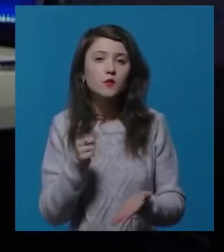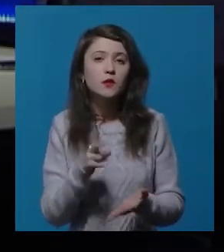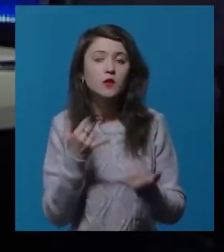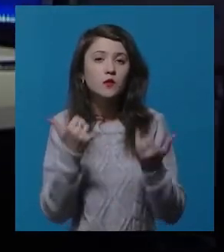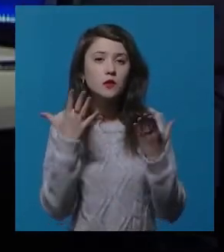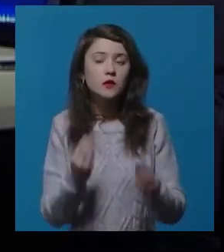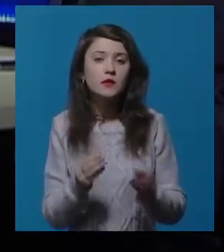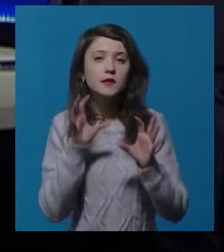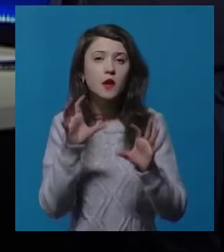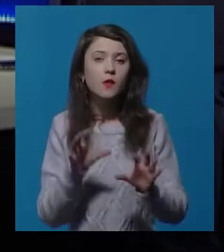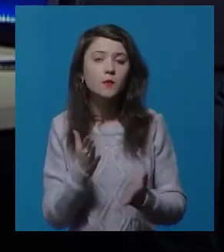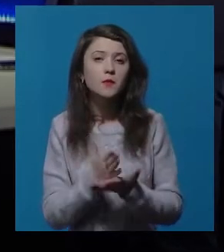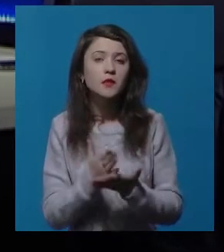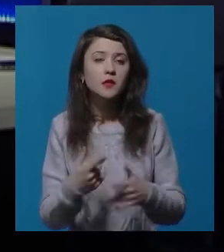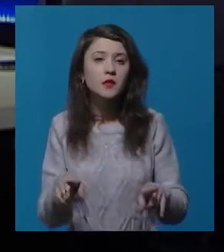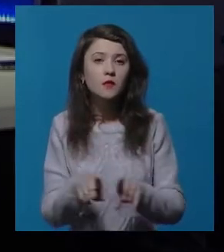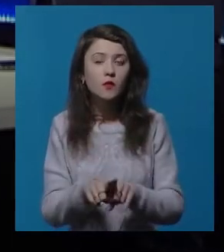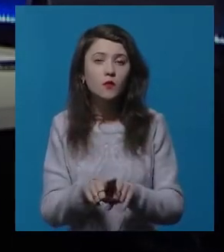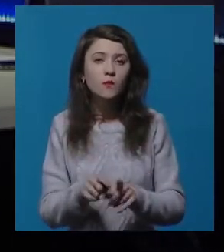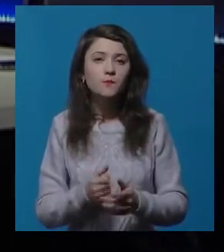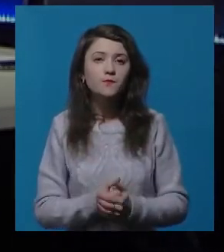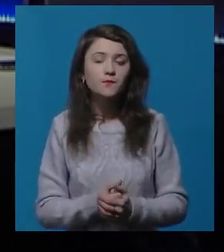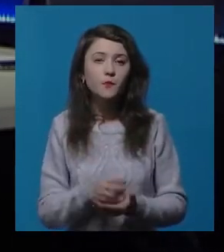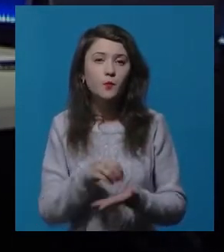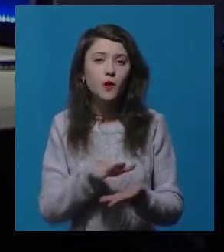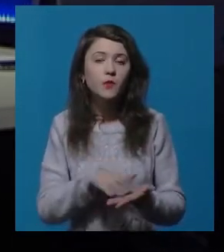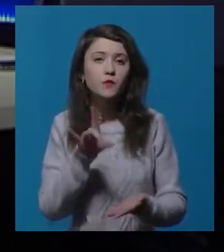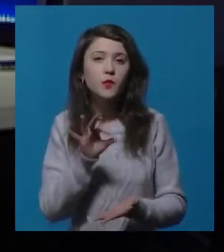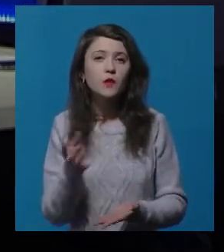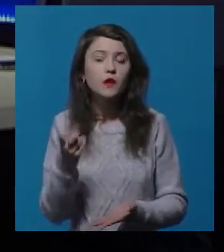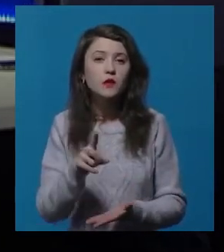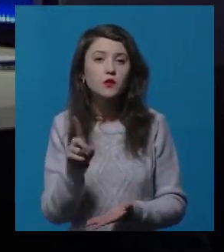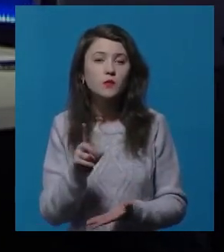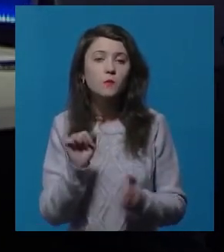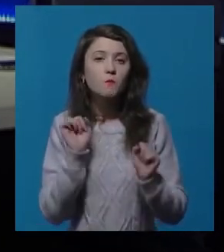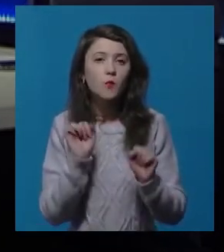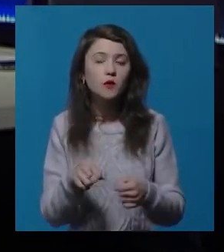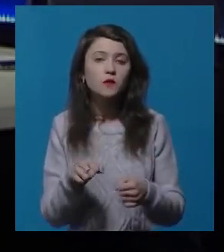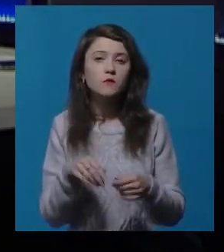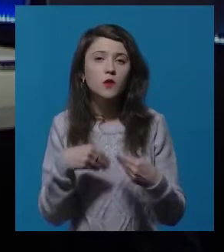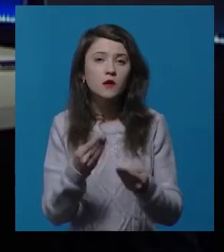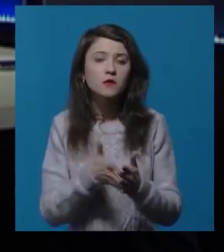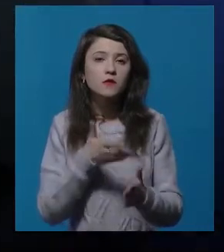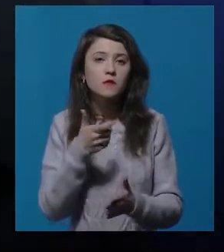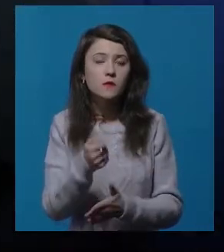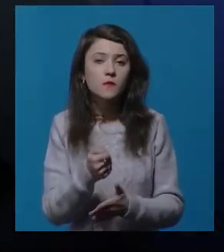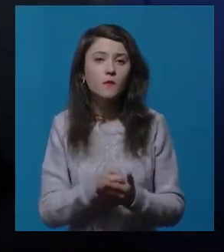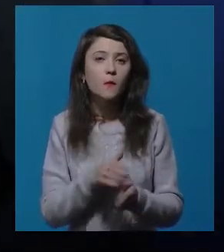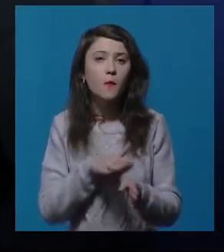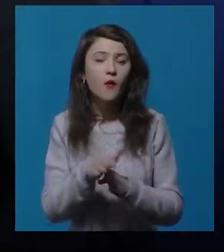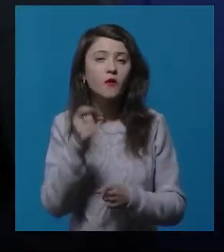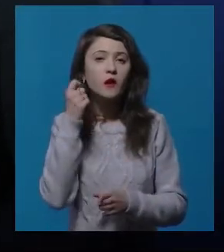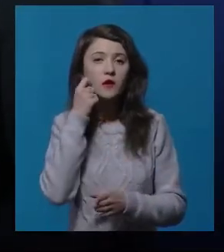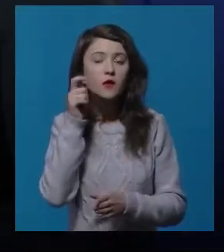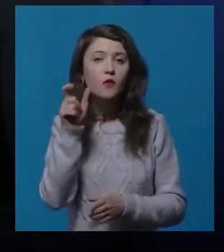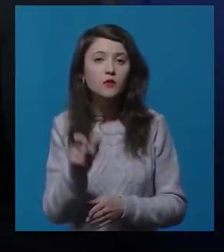день закон містить такий припис про те, що може подати звернення повнолітня особа. Але